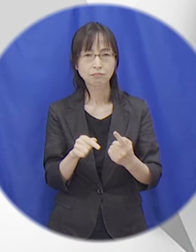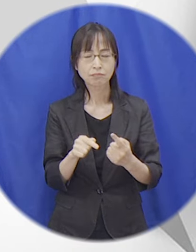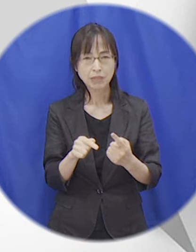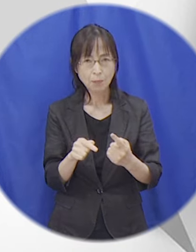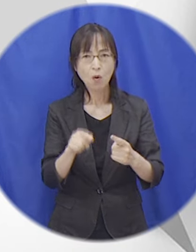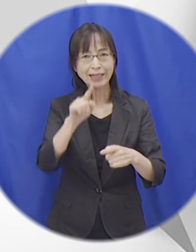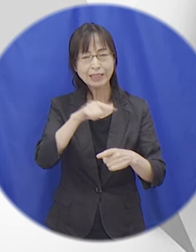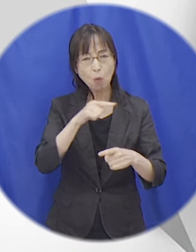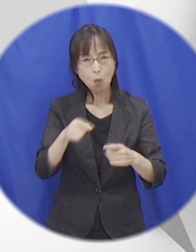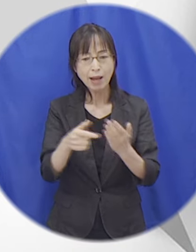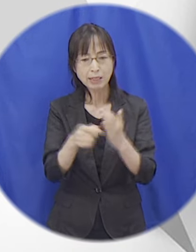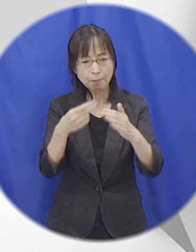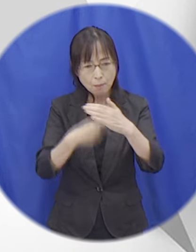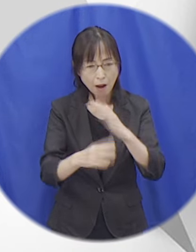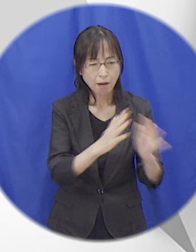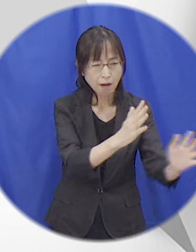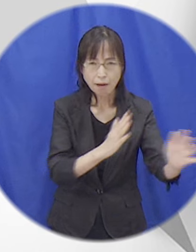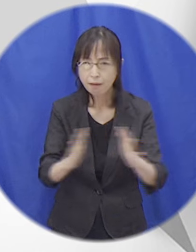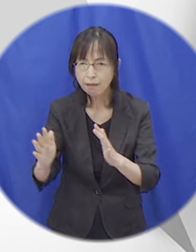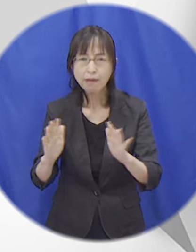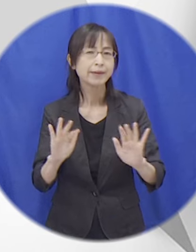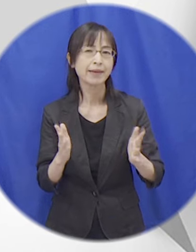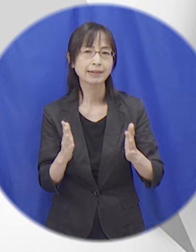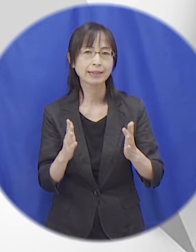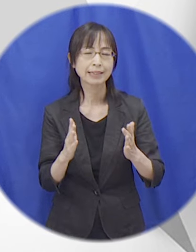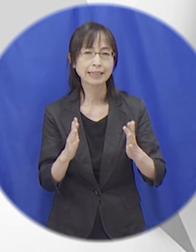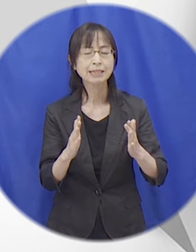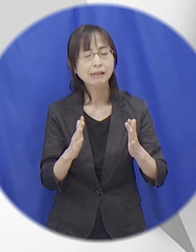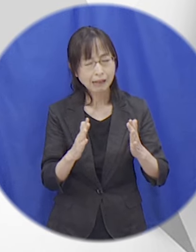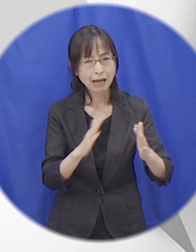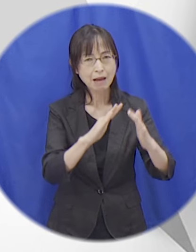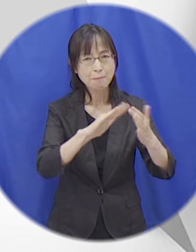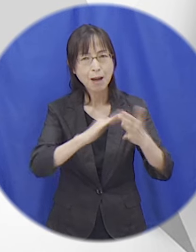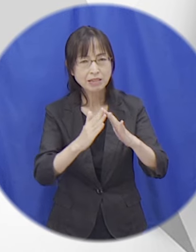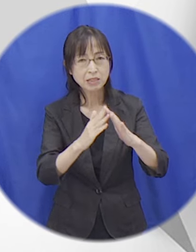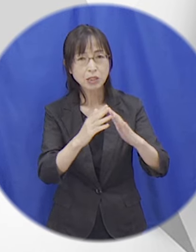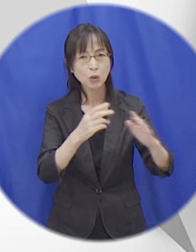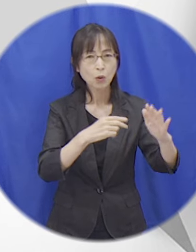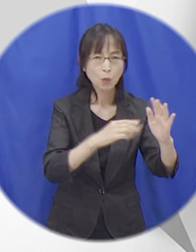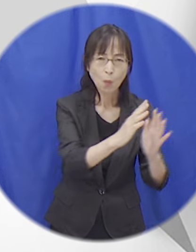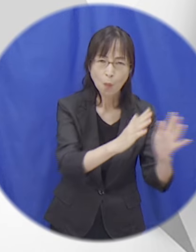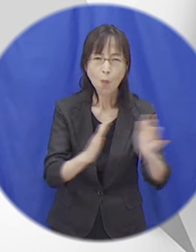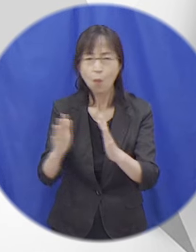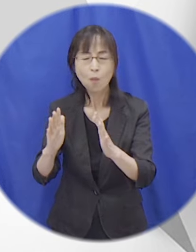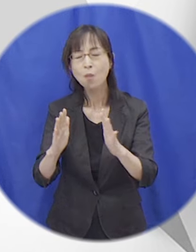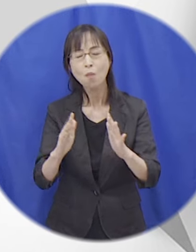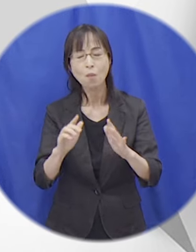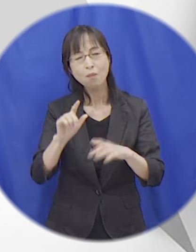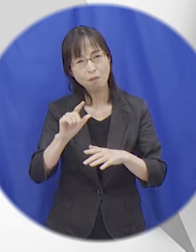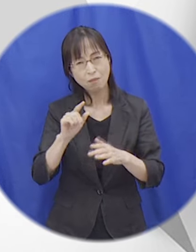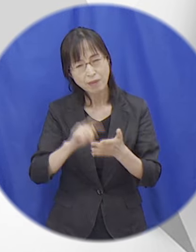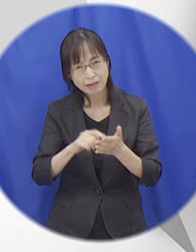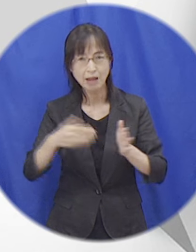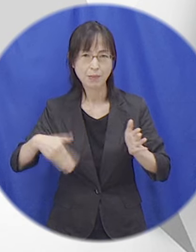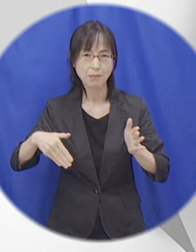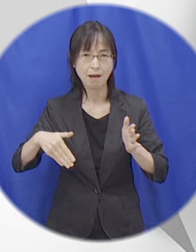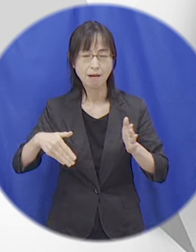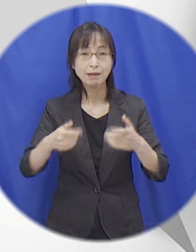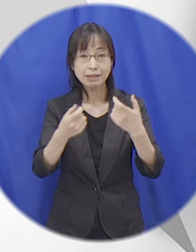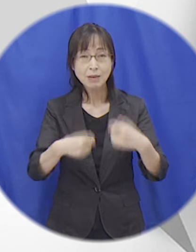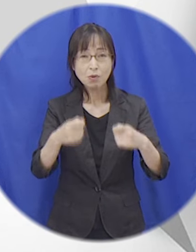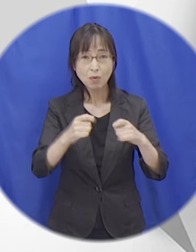れが駅の外まで拡大せず、街への来訪機会を逃している側面があります。 はい、 さらに池袋は東